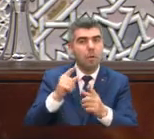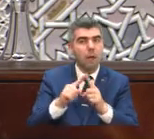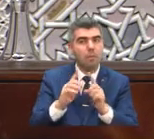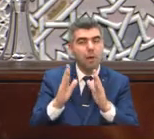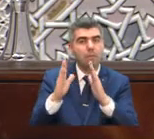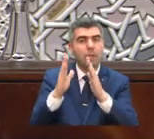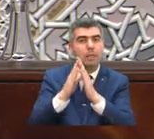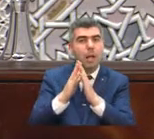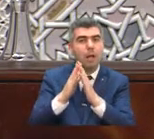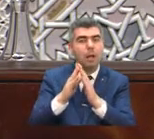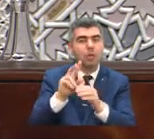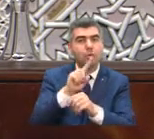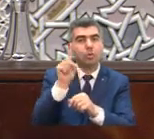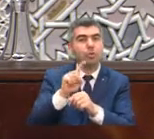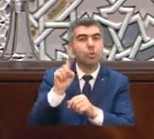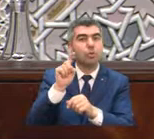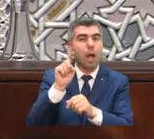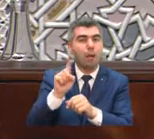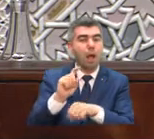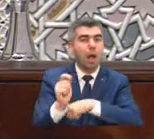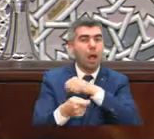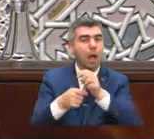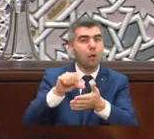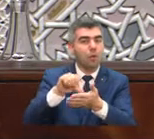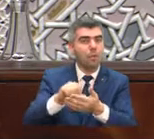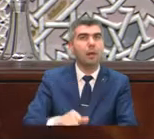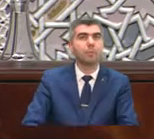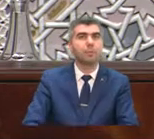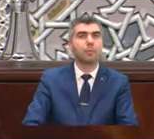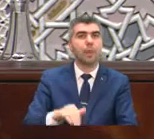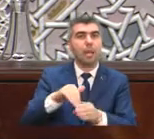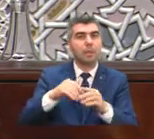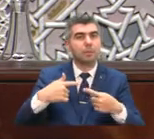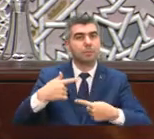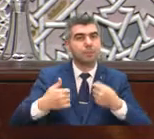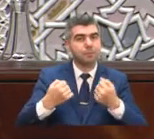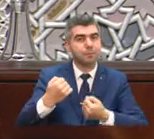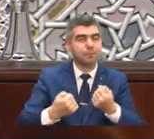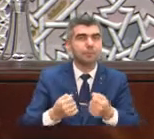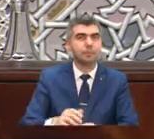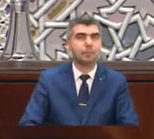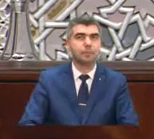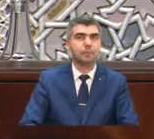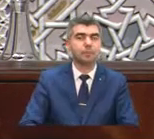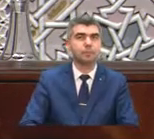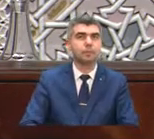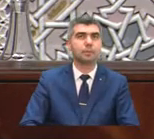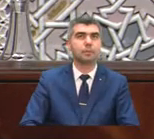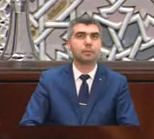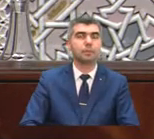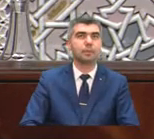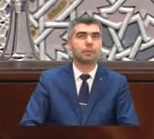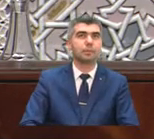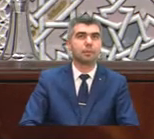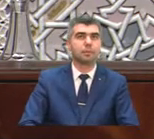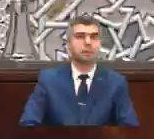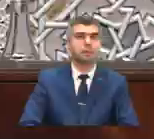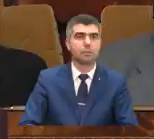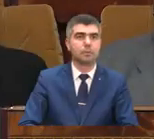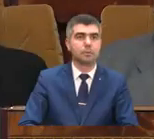الجماعية للسيدات والسادة النواب المحترمين من فريق الأصالة والمعاصرة. تفضلوا سيد النائب.